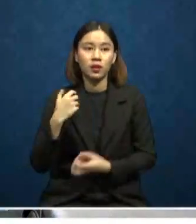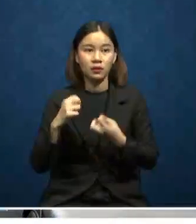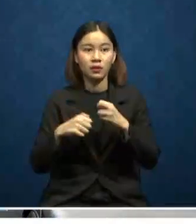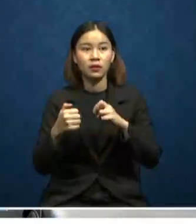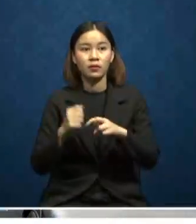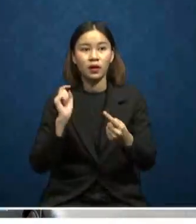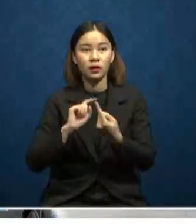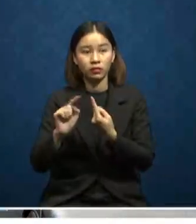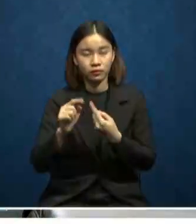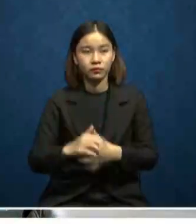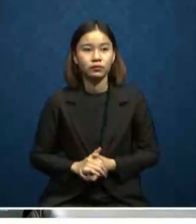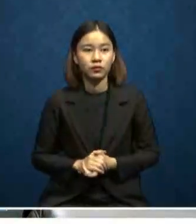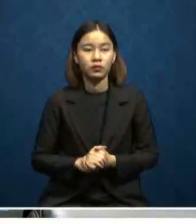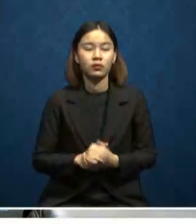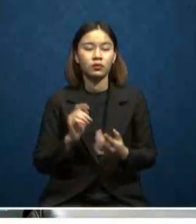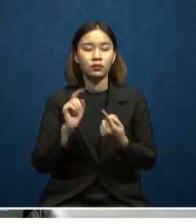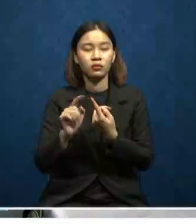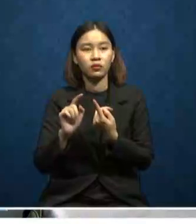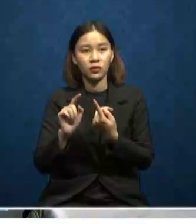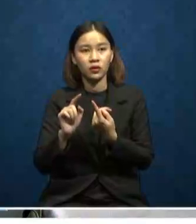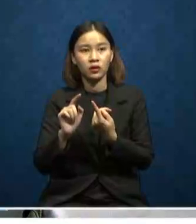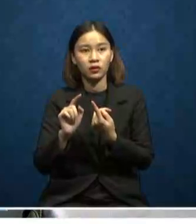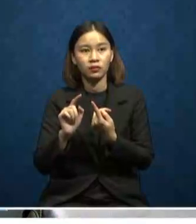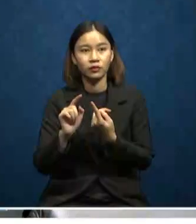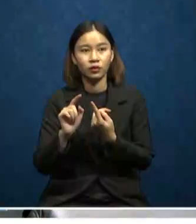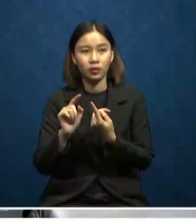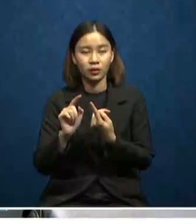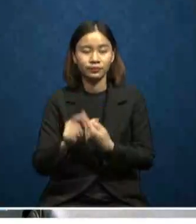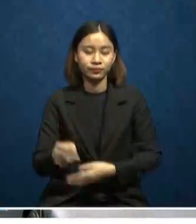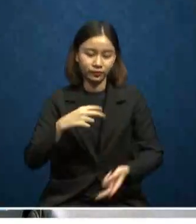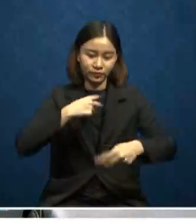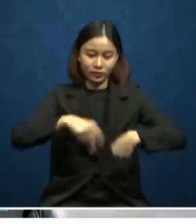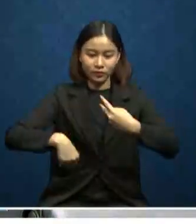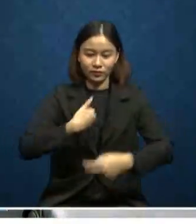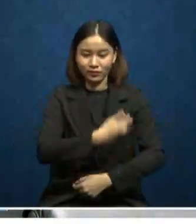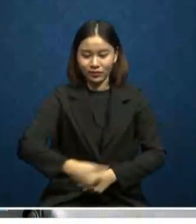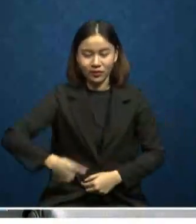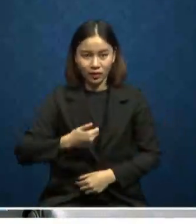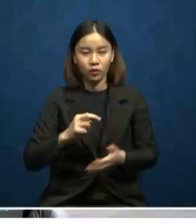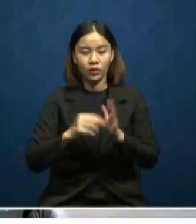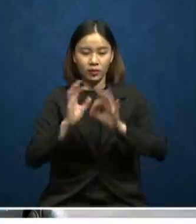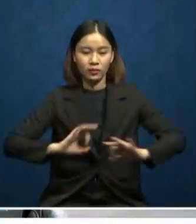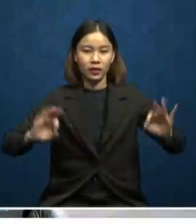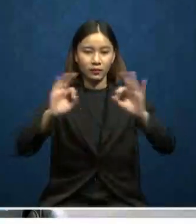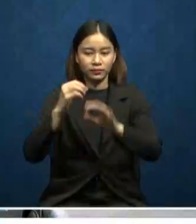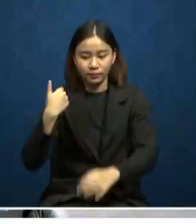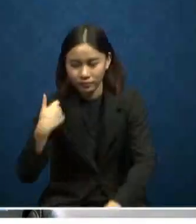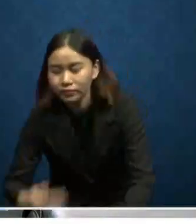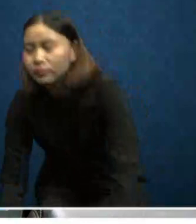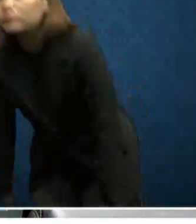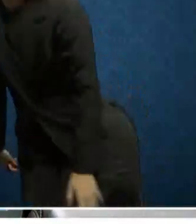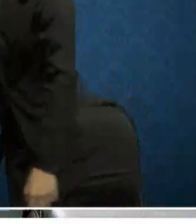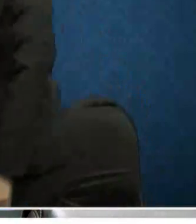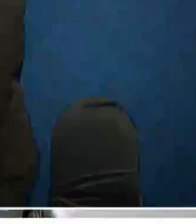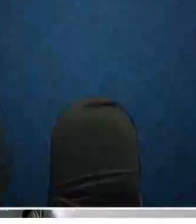ซ้ำซ้อนขึ้นไปอีกดังนั้นในเรื่องของการดูแลสุขอนามัยจึงเป็นเรื่องที่จำเป็นนะครับในช่วงที่